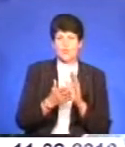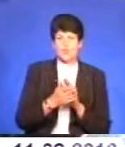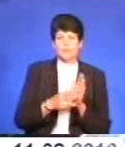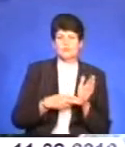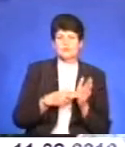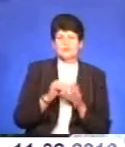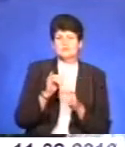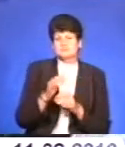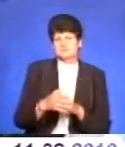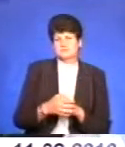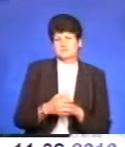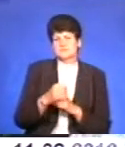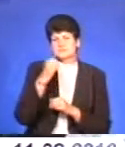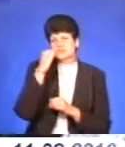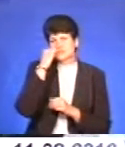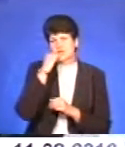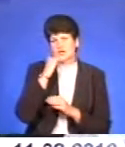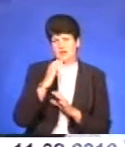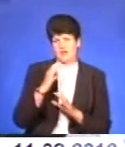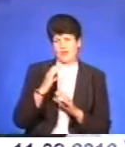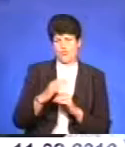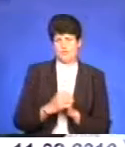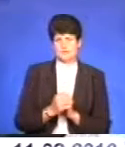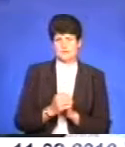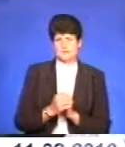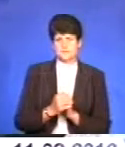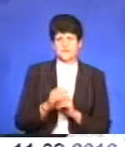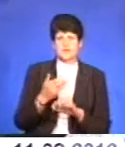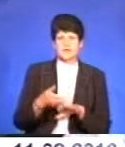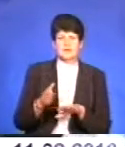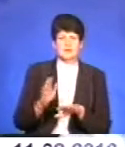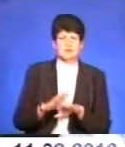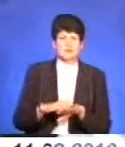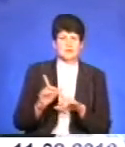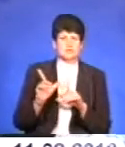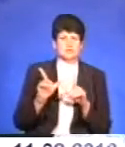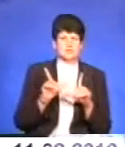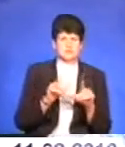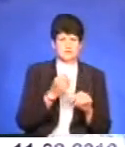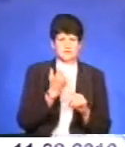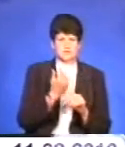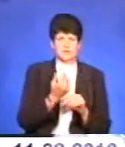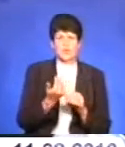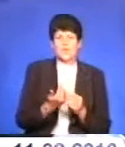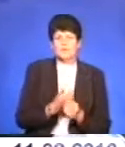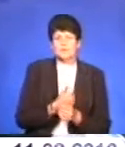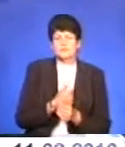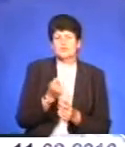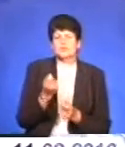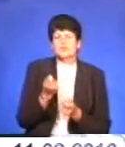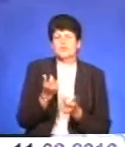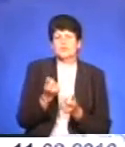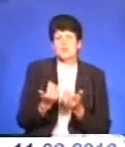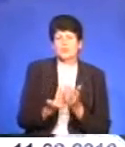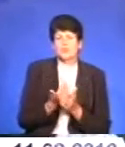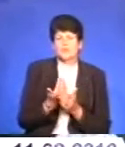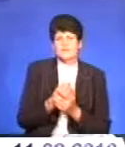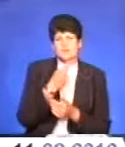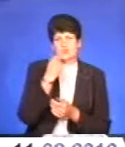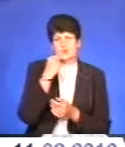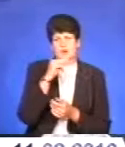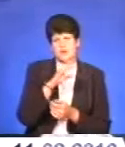погані. Старі вагони. Тяжко їздити в таке. Хотіло б це щось трошки новіше, краще, щоб